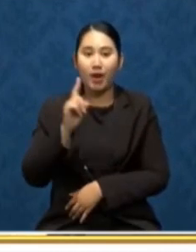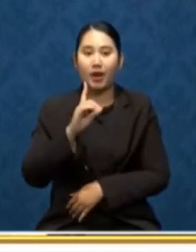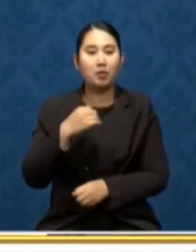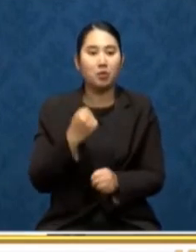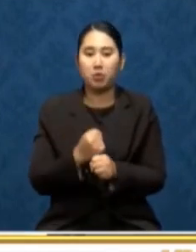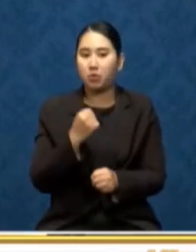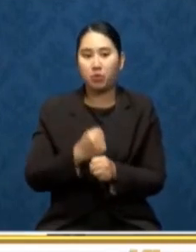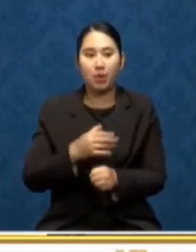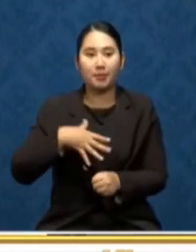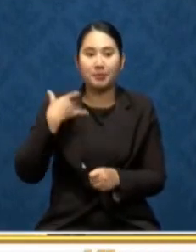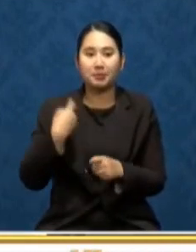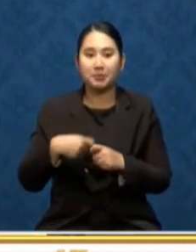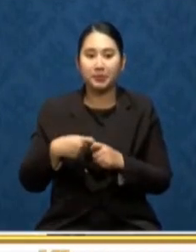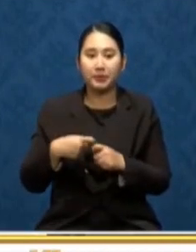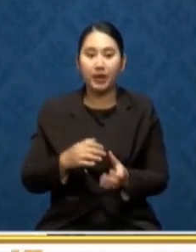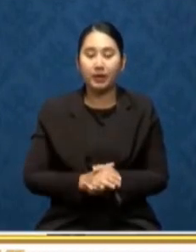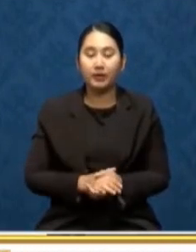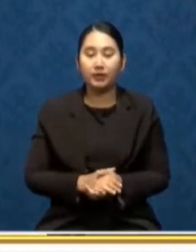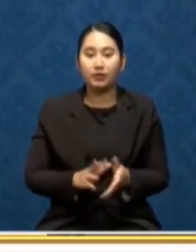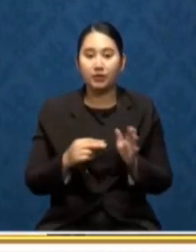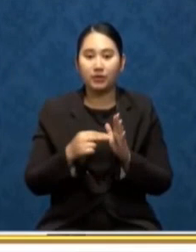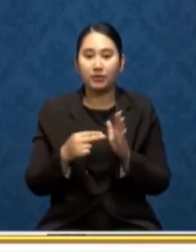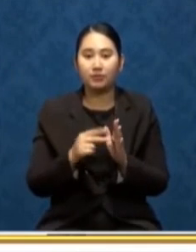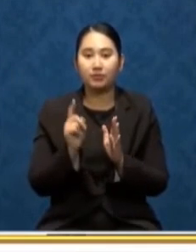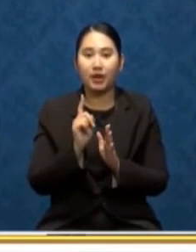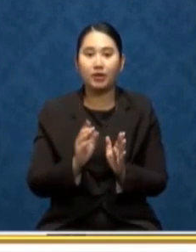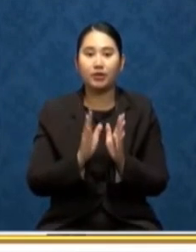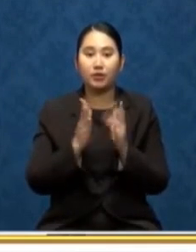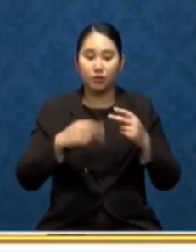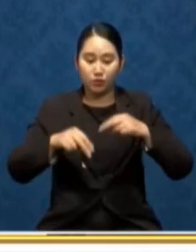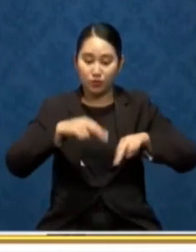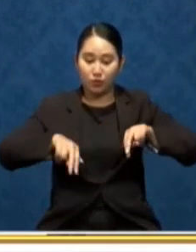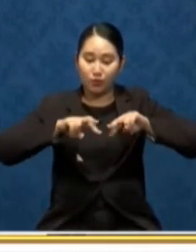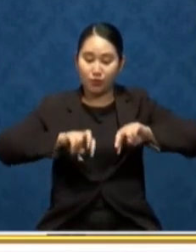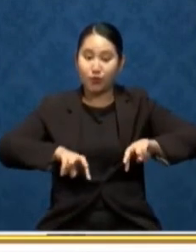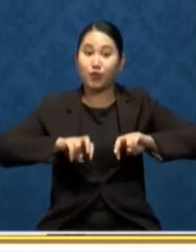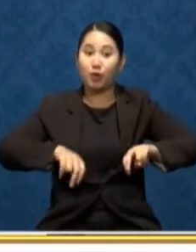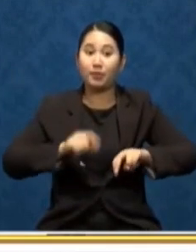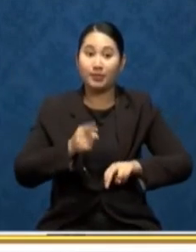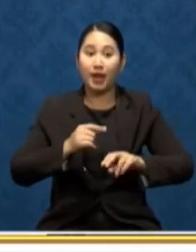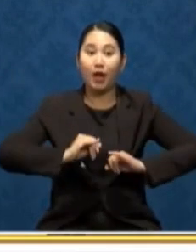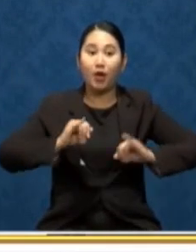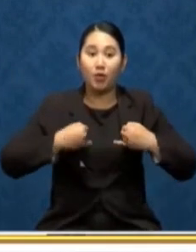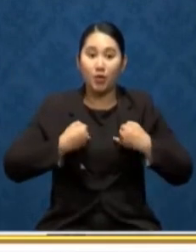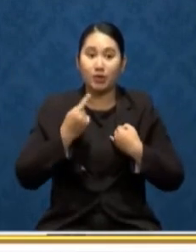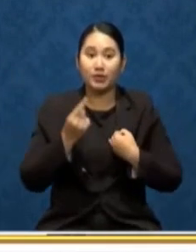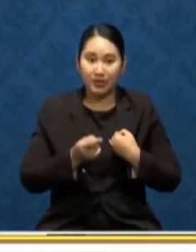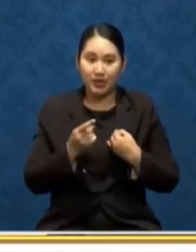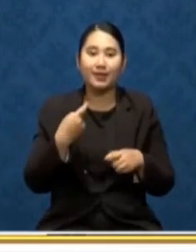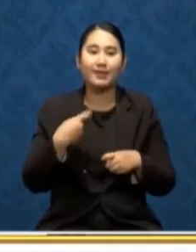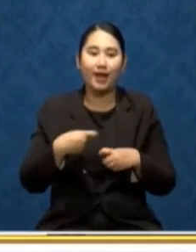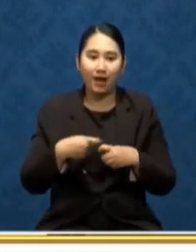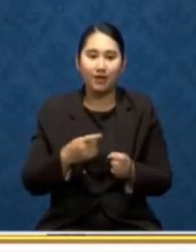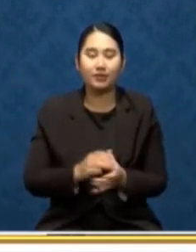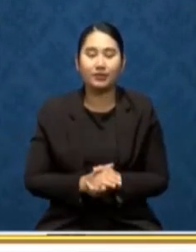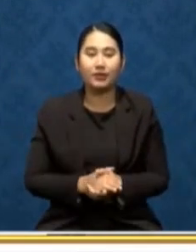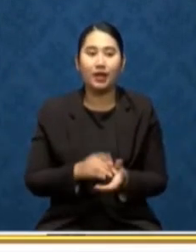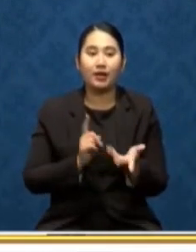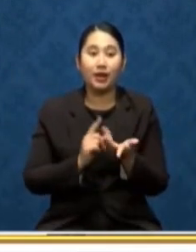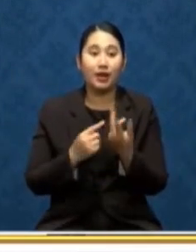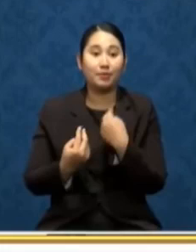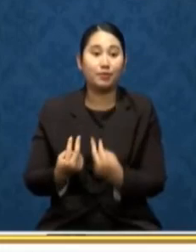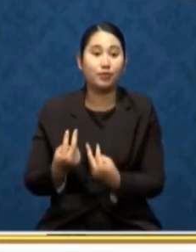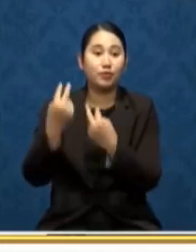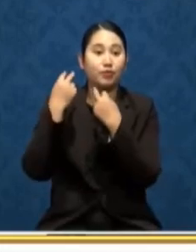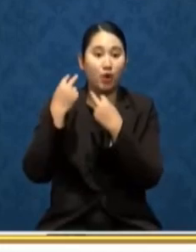ไปได้ยากมากค่ะท่านประธานที่เราจะสามารถพิสูจน์ให้แจ้งชัดถึงการครอบครองก่อนปีดังกล่าวนับย้อนเวลา